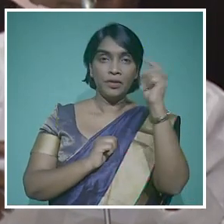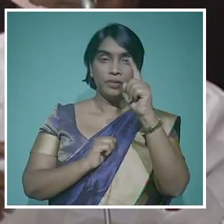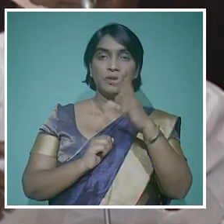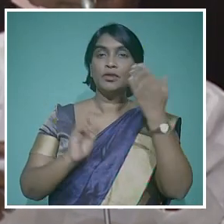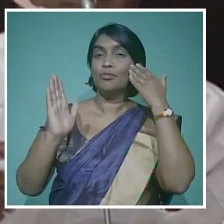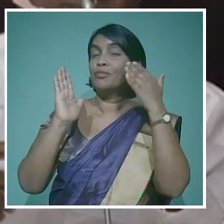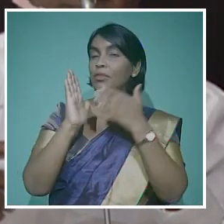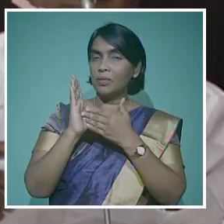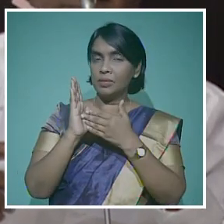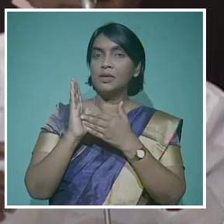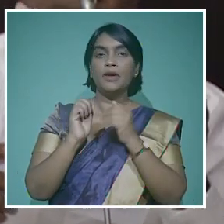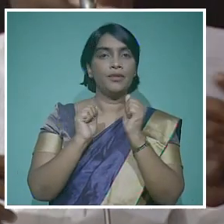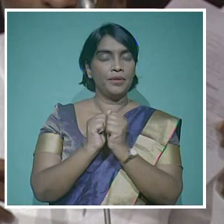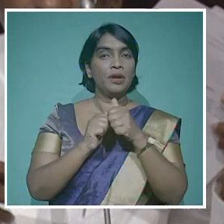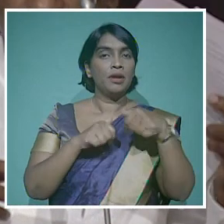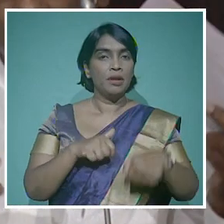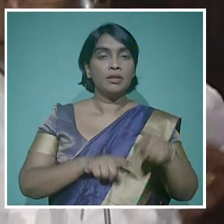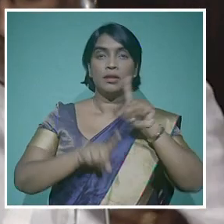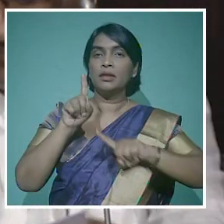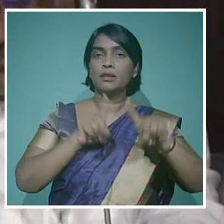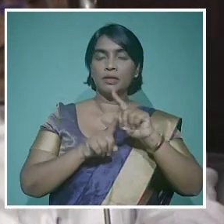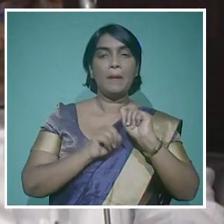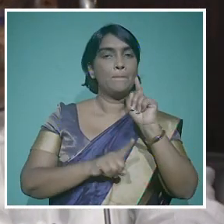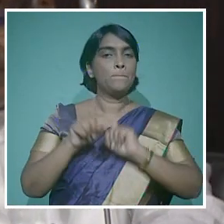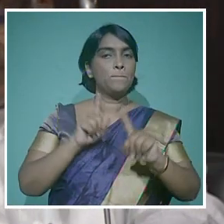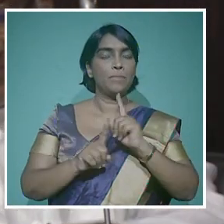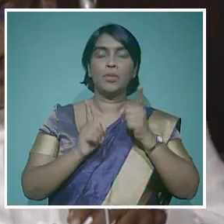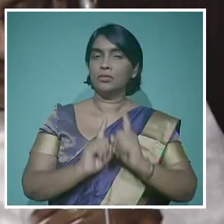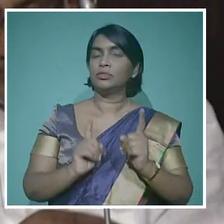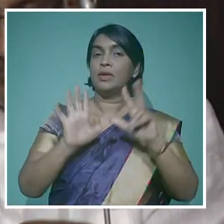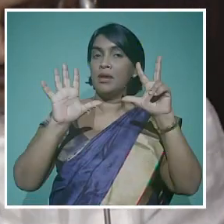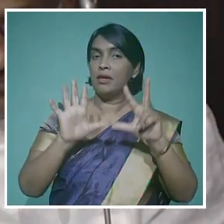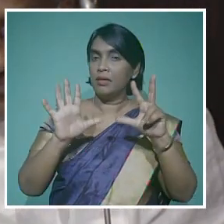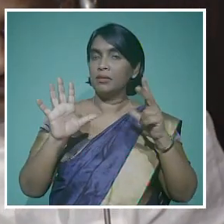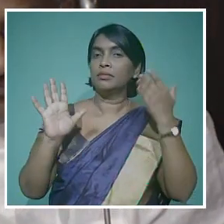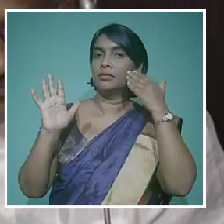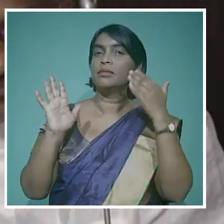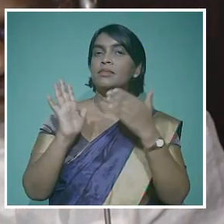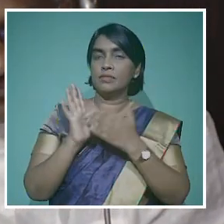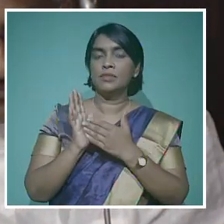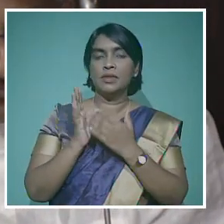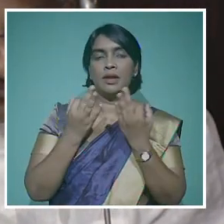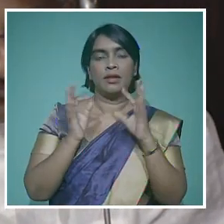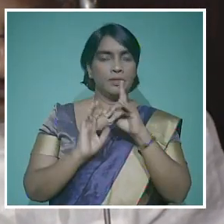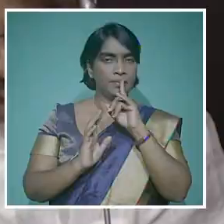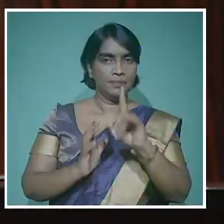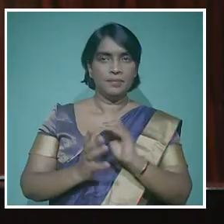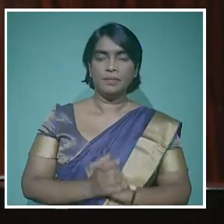විෂය පිළිබඳ වැඩ අද දින රැස්වීමේදී පාර්ලිමේන්තුවේ ස්ථාවර නියෝග 8හි විධාන වලින් ඉදහස් විය යුතු යෝජනා